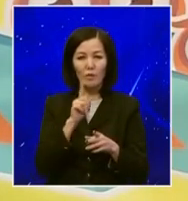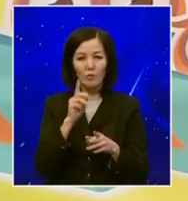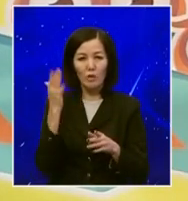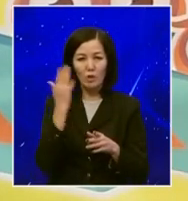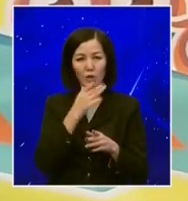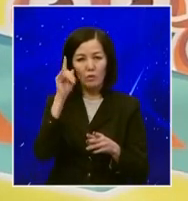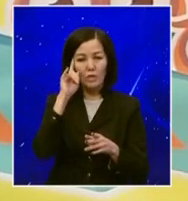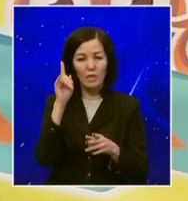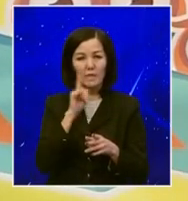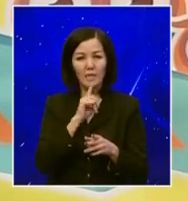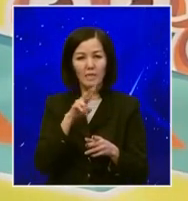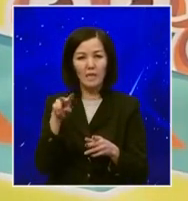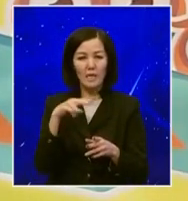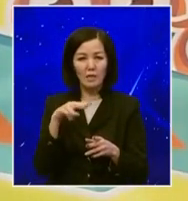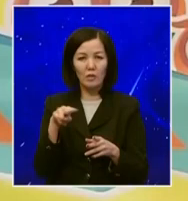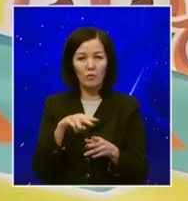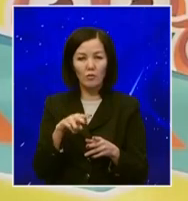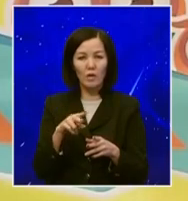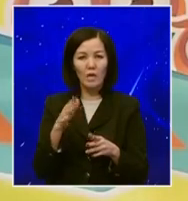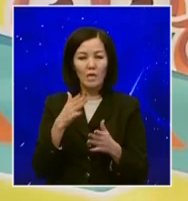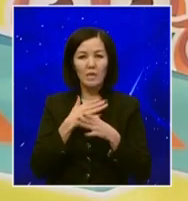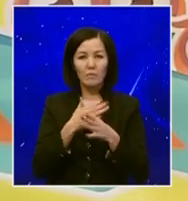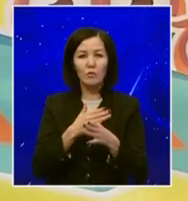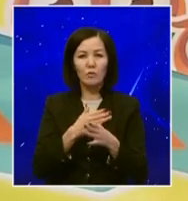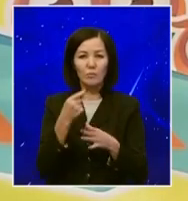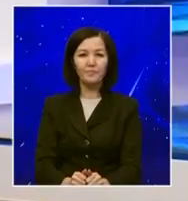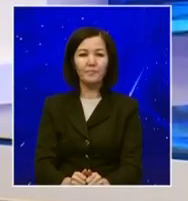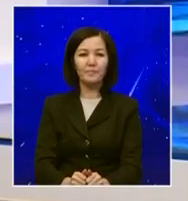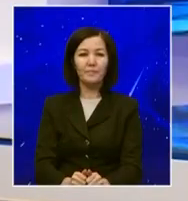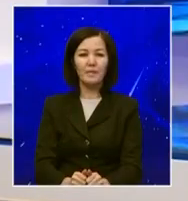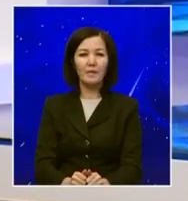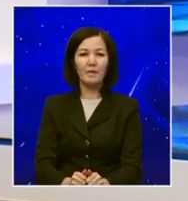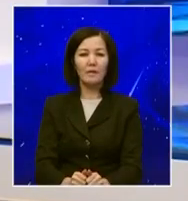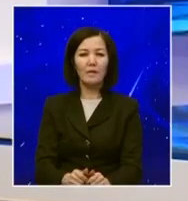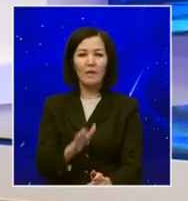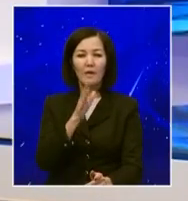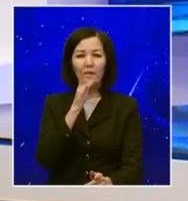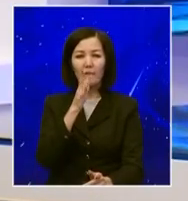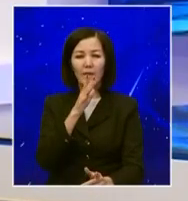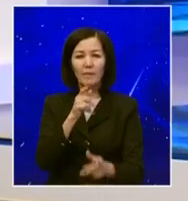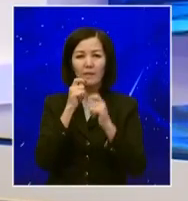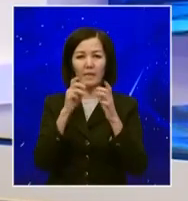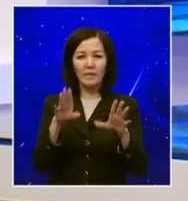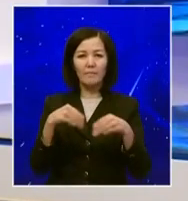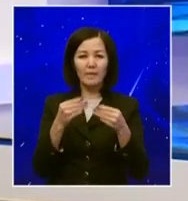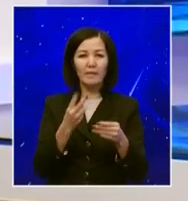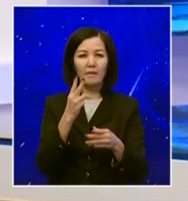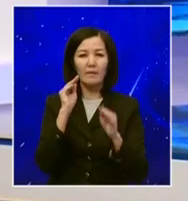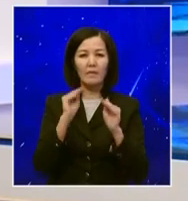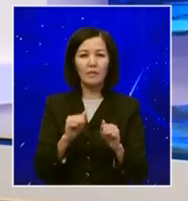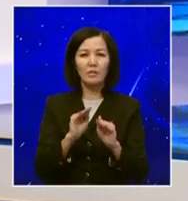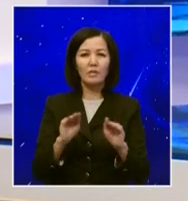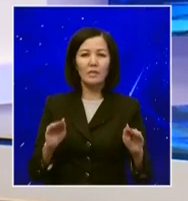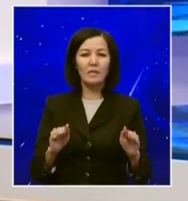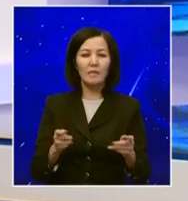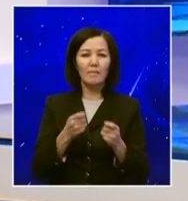изучению казахской классической литературы, но и способствовать духовному развитию. Время дарить подарки. 2000 детей